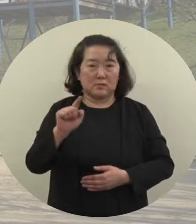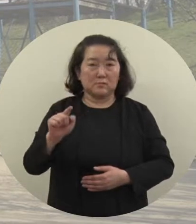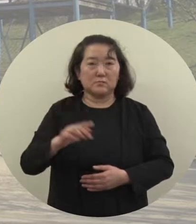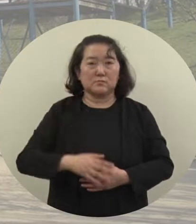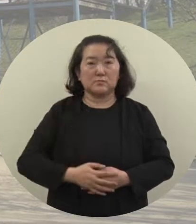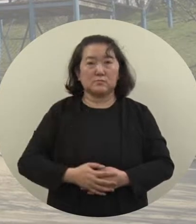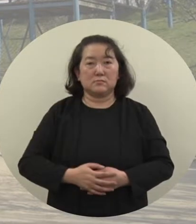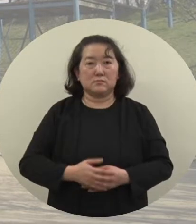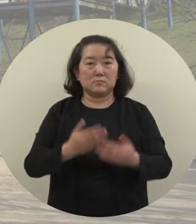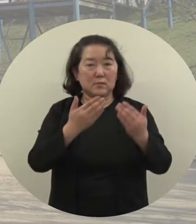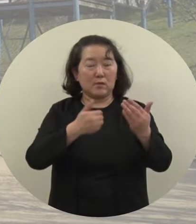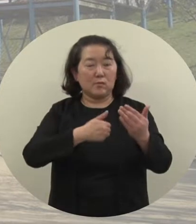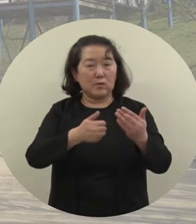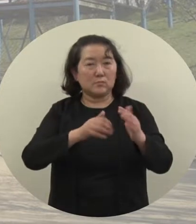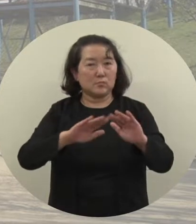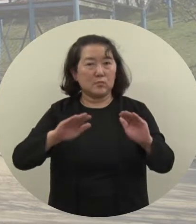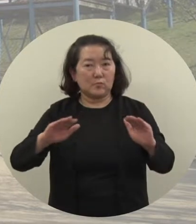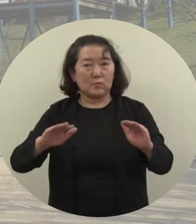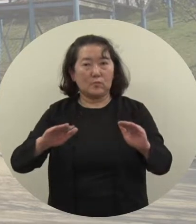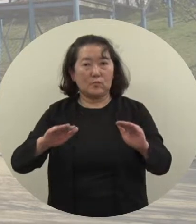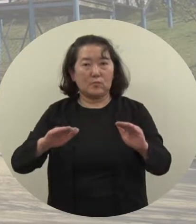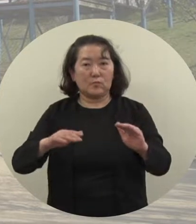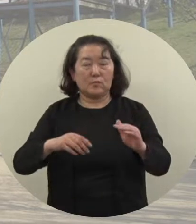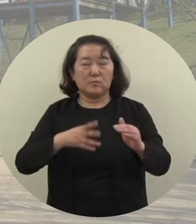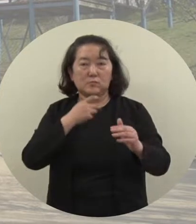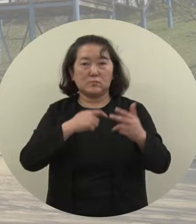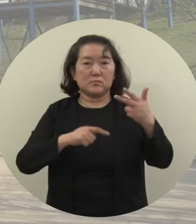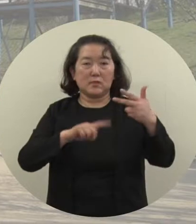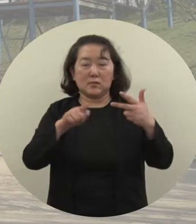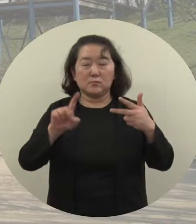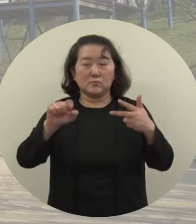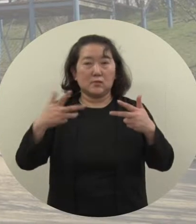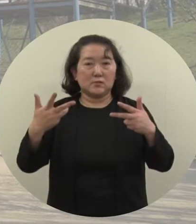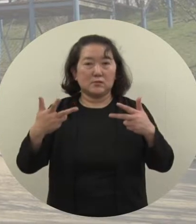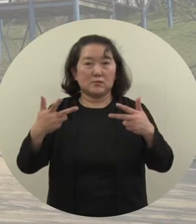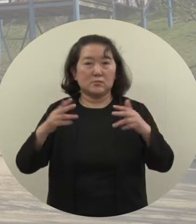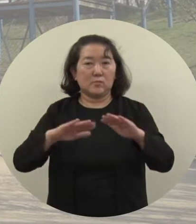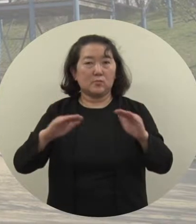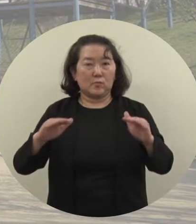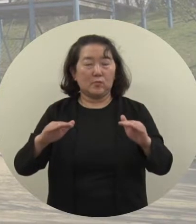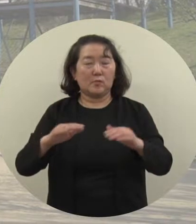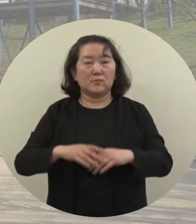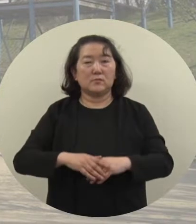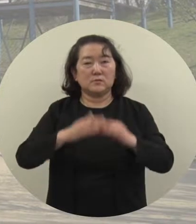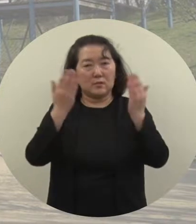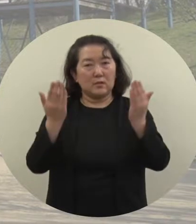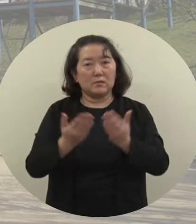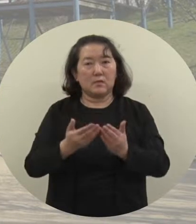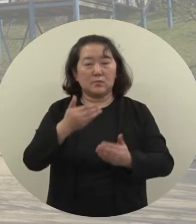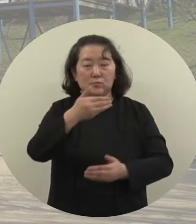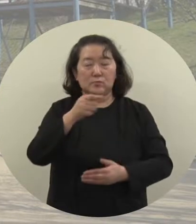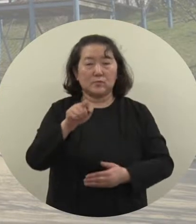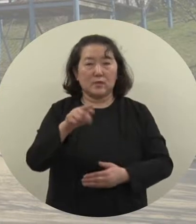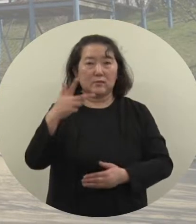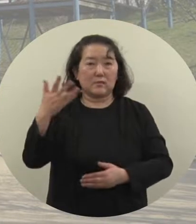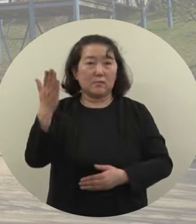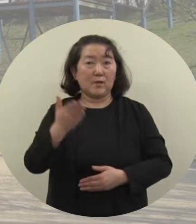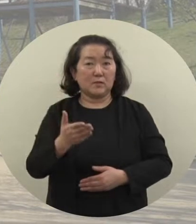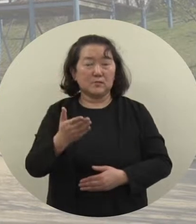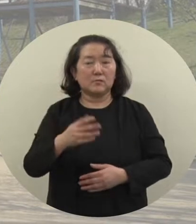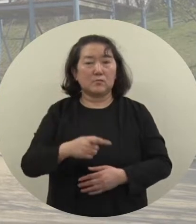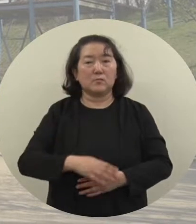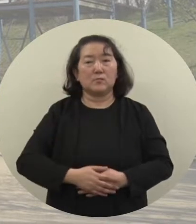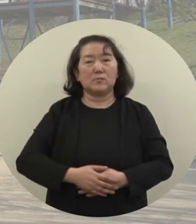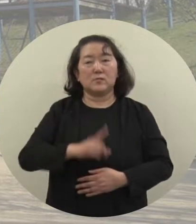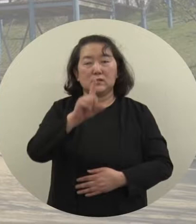6587人。学校に通う子どもたち7歳から18歳の人口は全体の